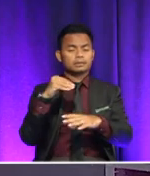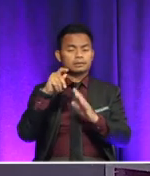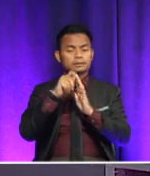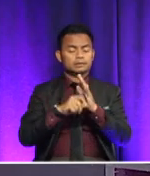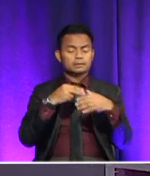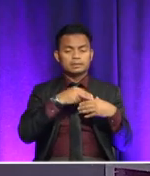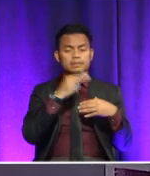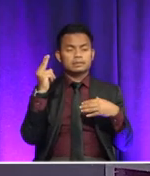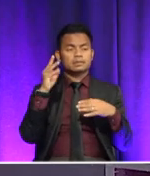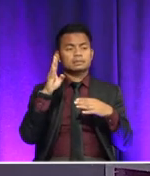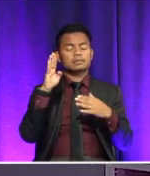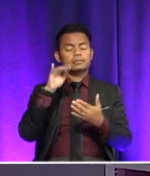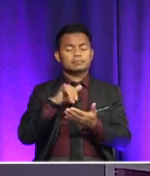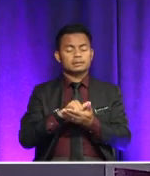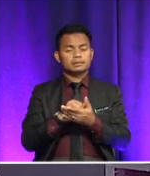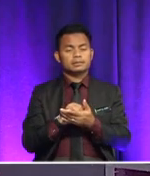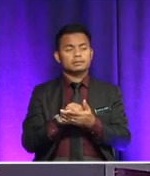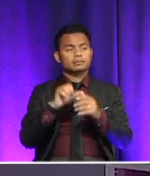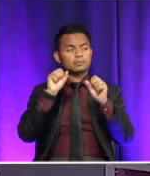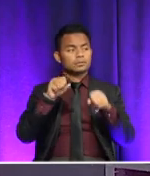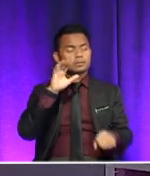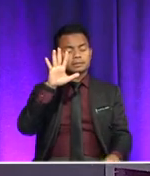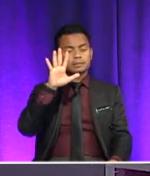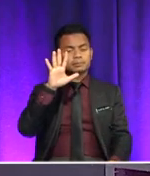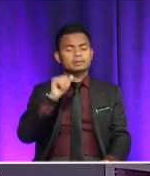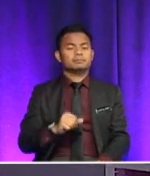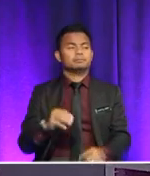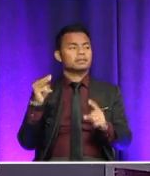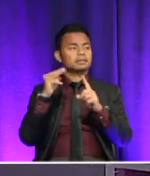boleh beri 5 bintang untuk Izah